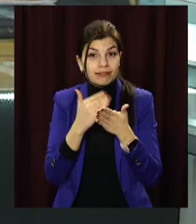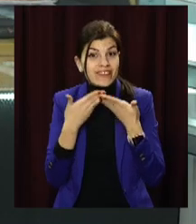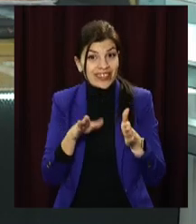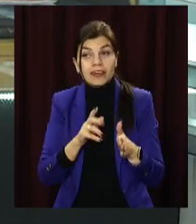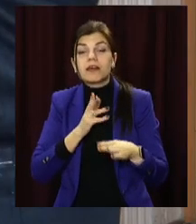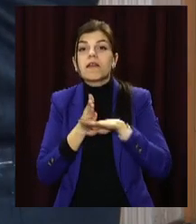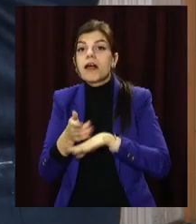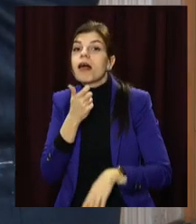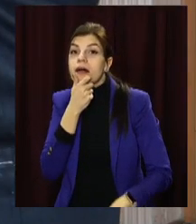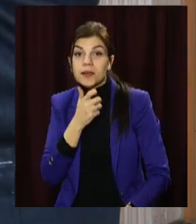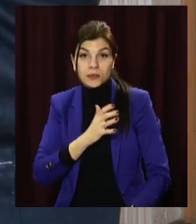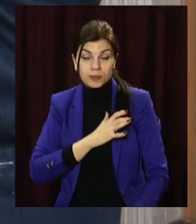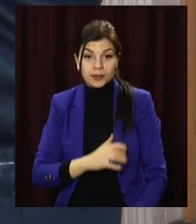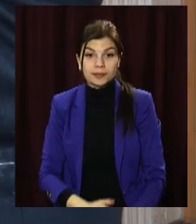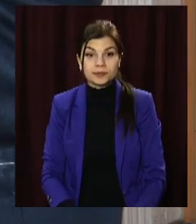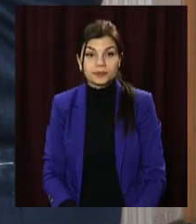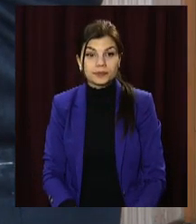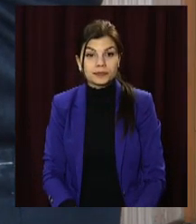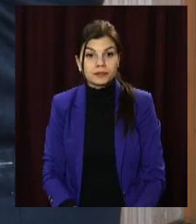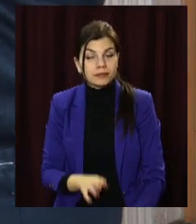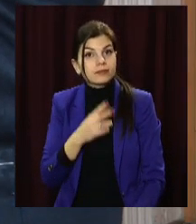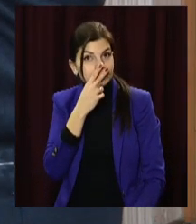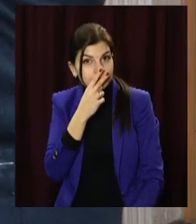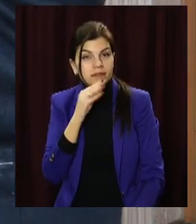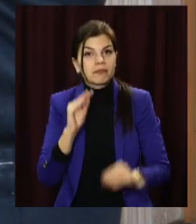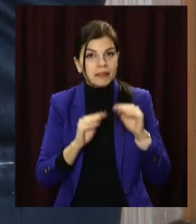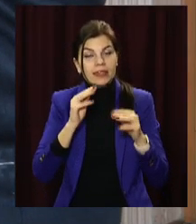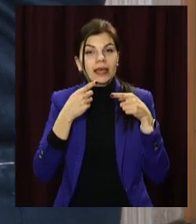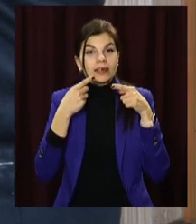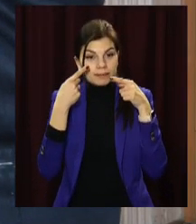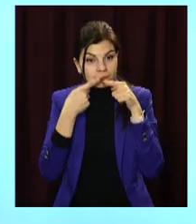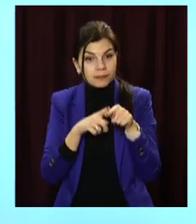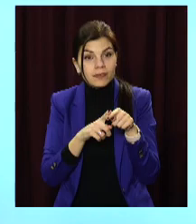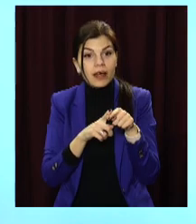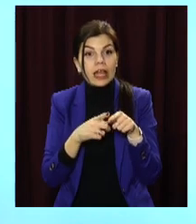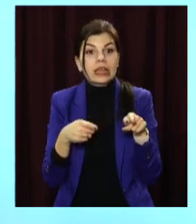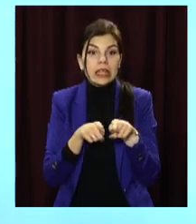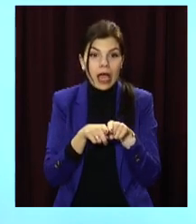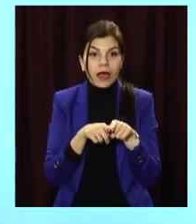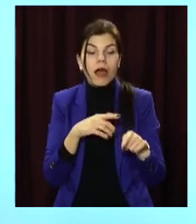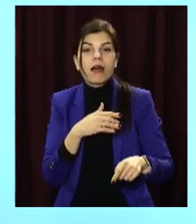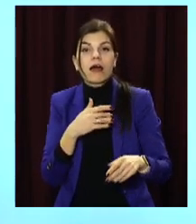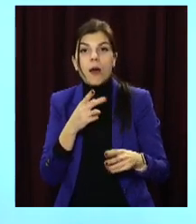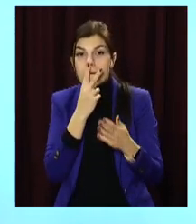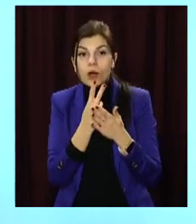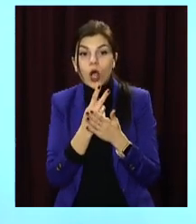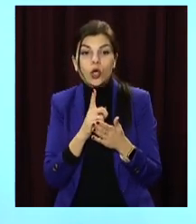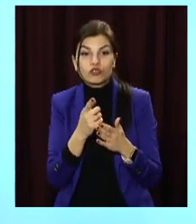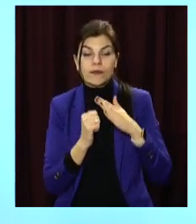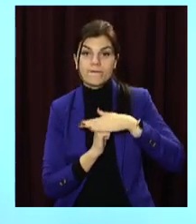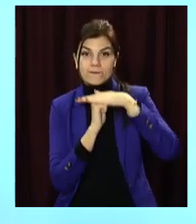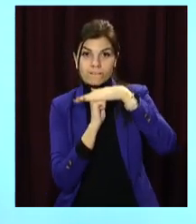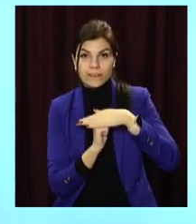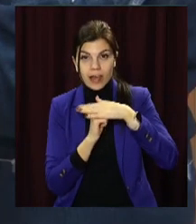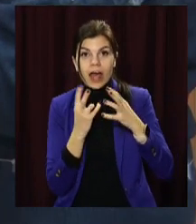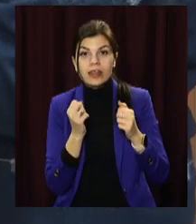відкритого. Тіло було занурено, бачите, повернулося в попереднє положення. Тобто це показує, що виштовхувальна сила, яка діє